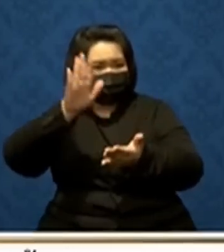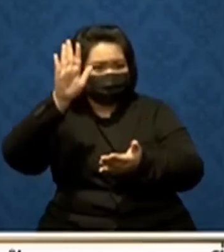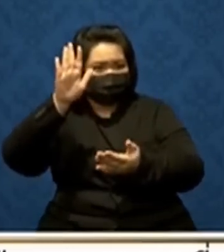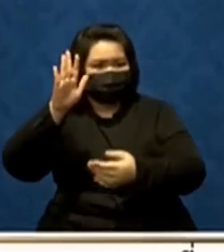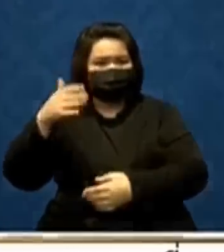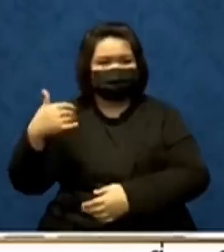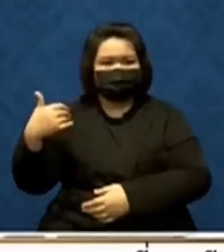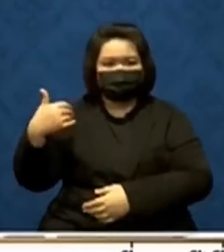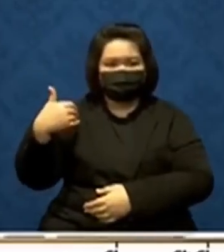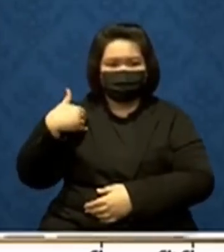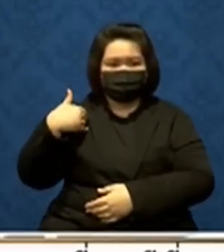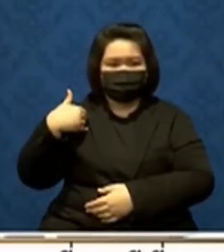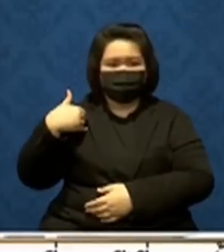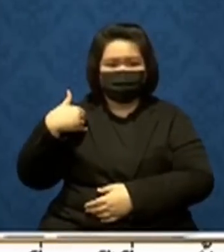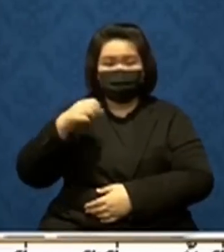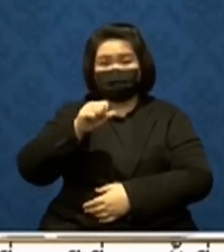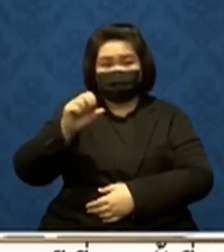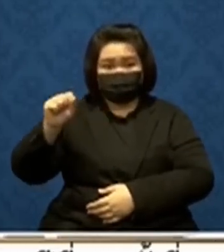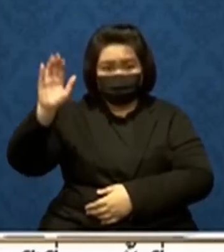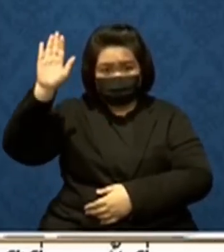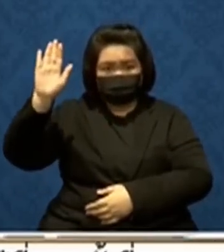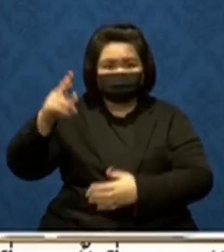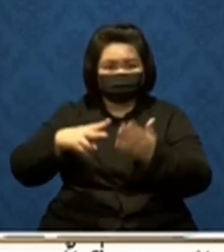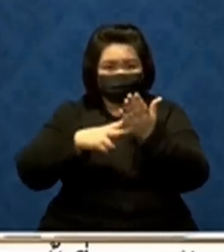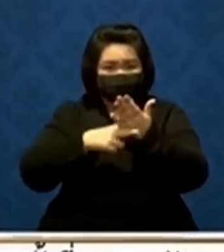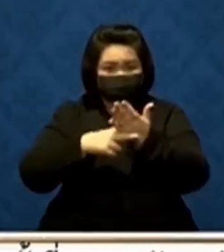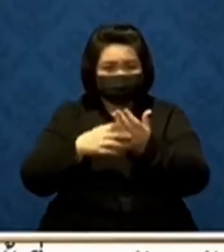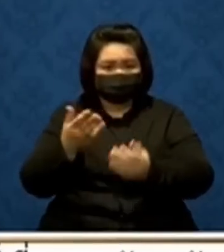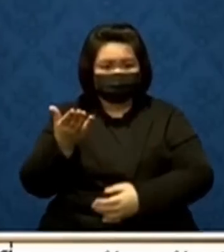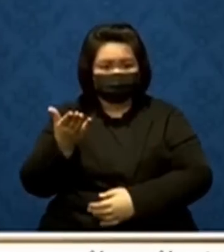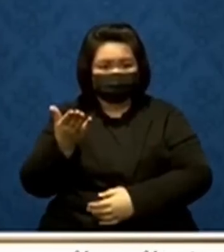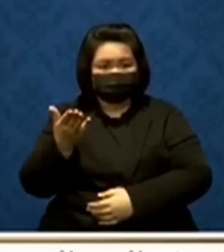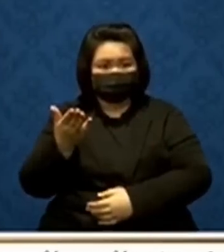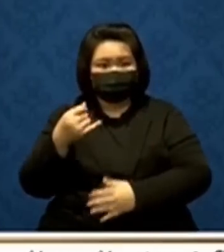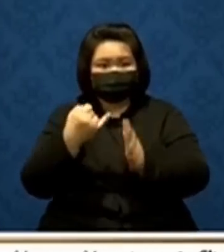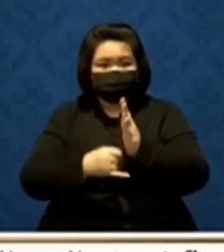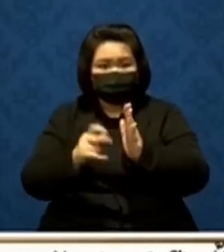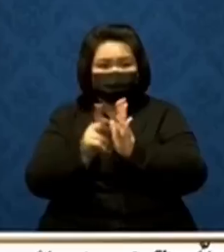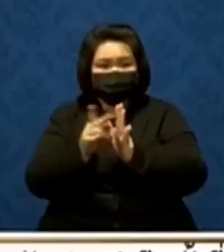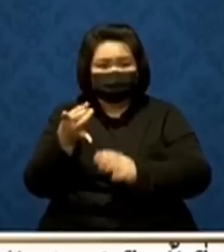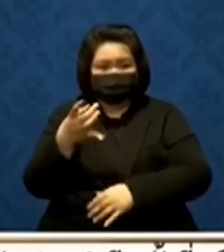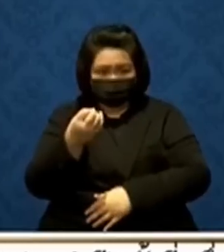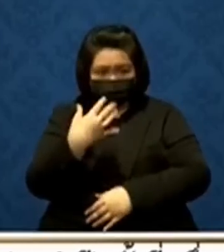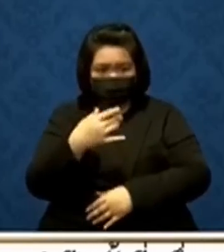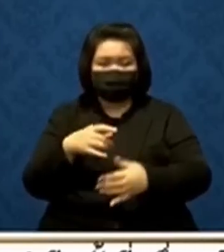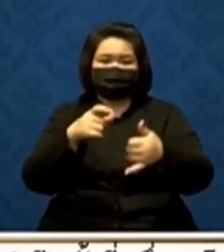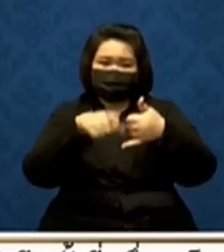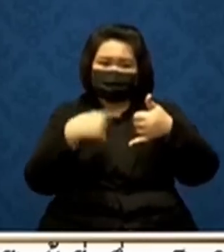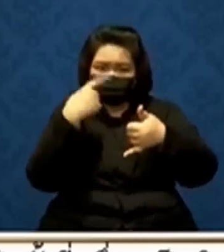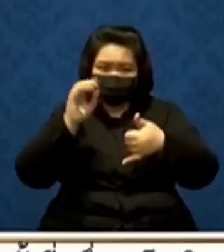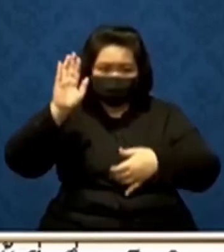มีมีมีท่านสมาชิกประท้วงครับเชิญครับประท้วงผิดข้อบังคับข้อไหนประท้วงใครครับ